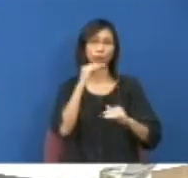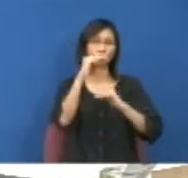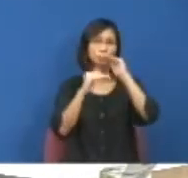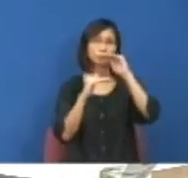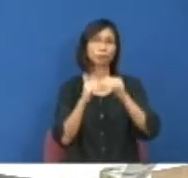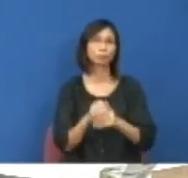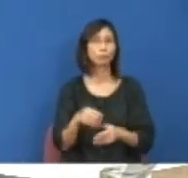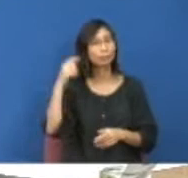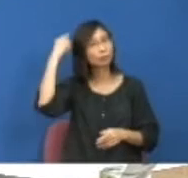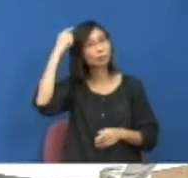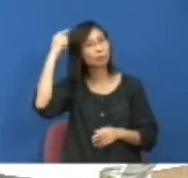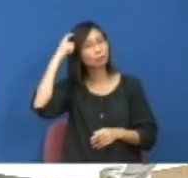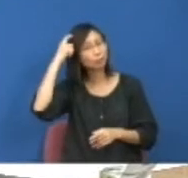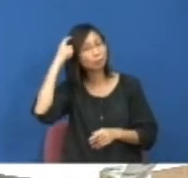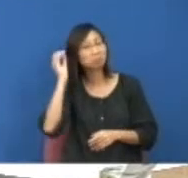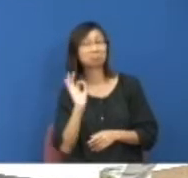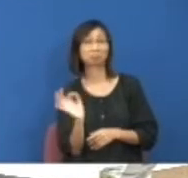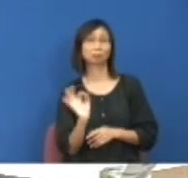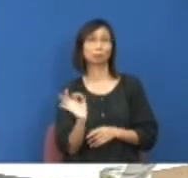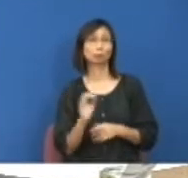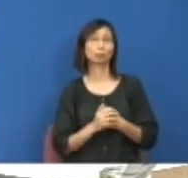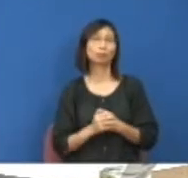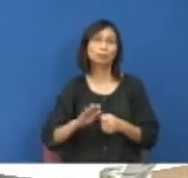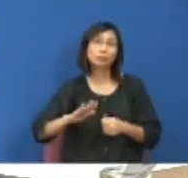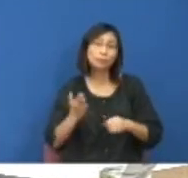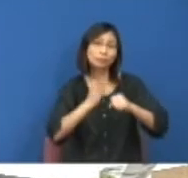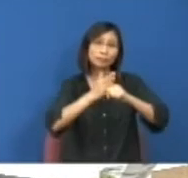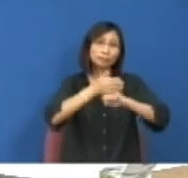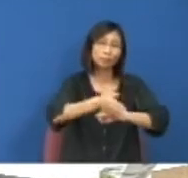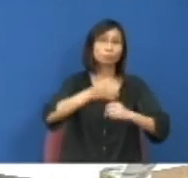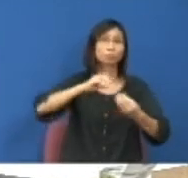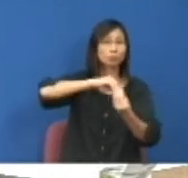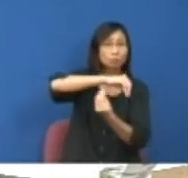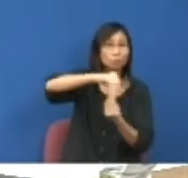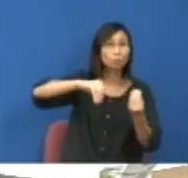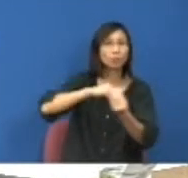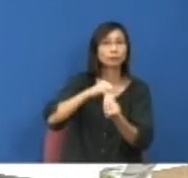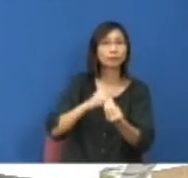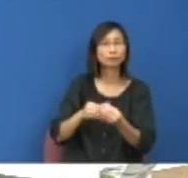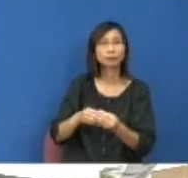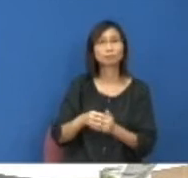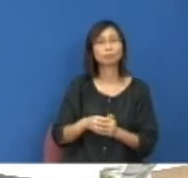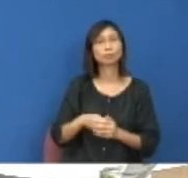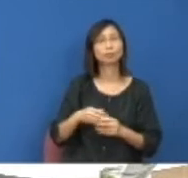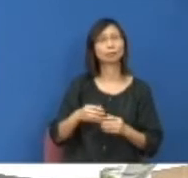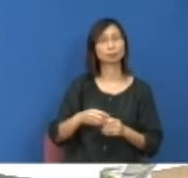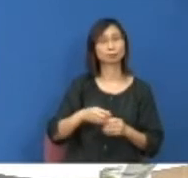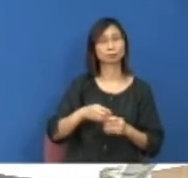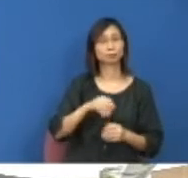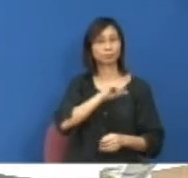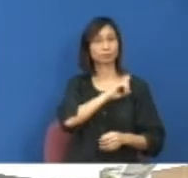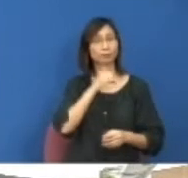本沒有怎樣想，只不過就是因為那個社會的狀況是這樣的時候，他不得不出來作反，當然是兩回